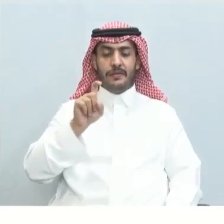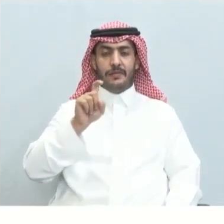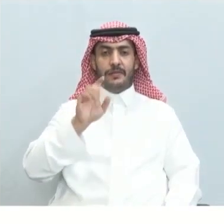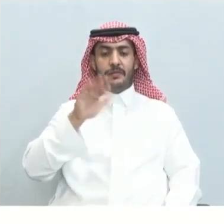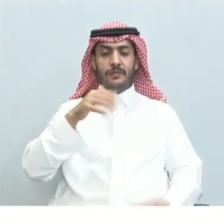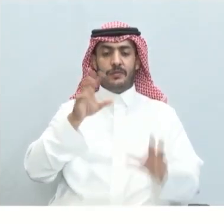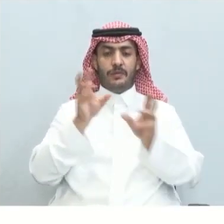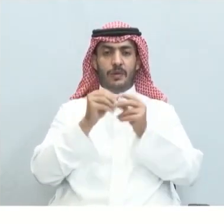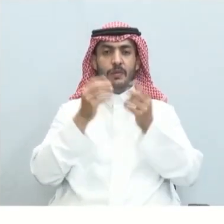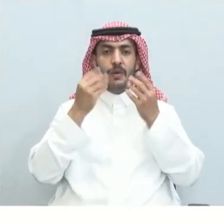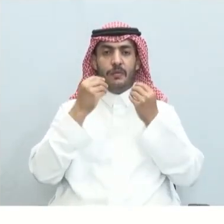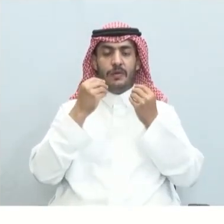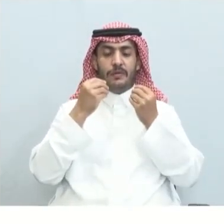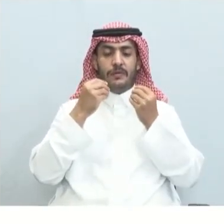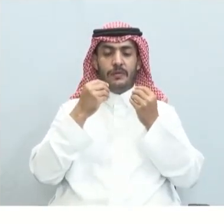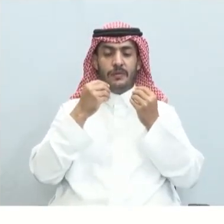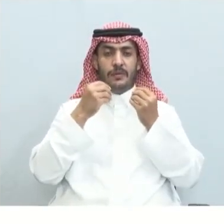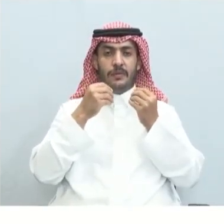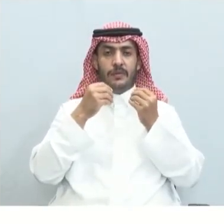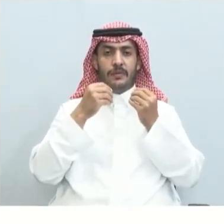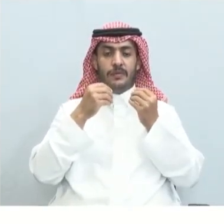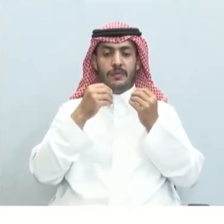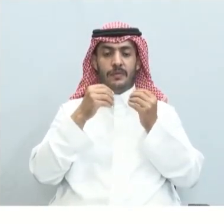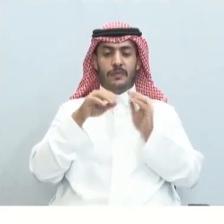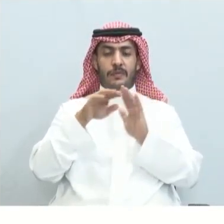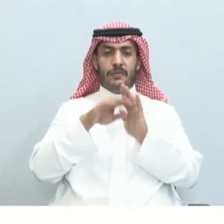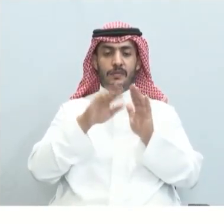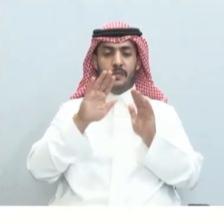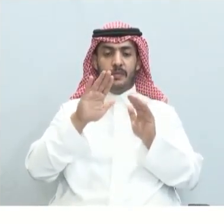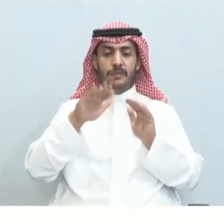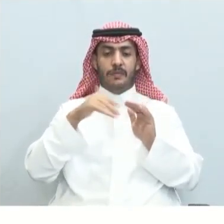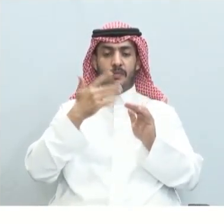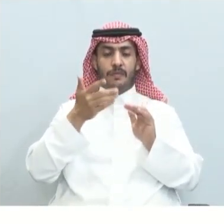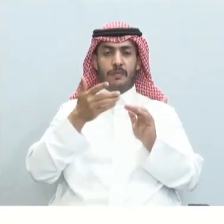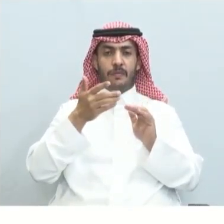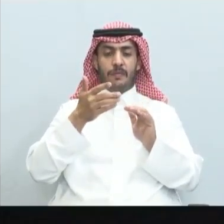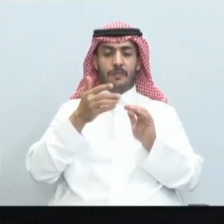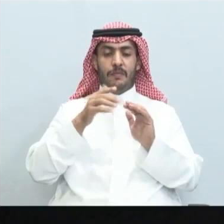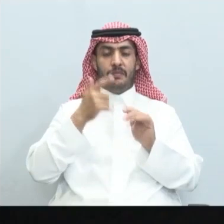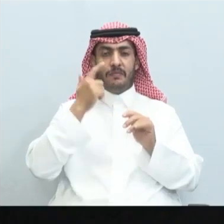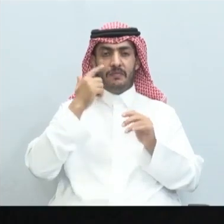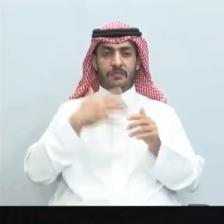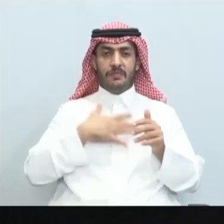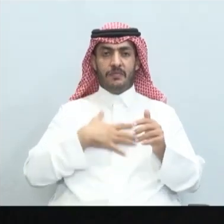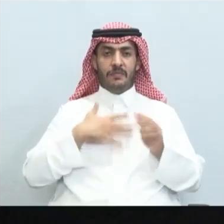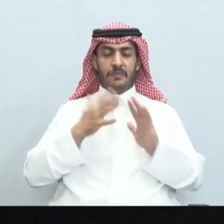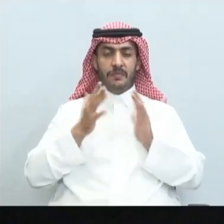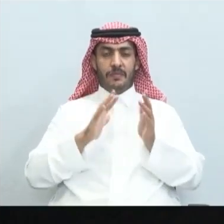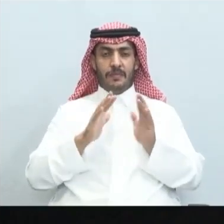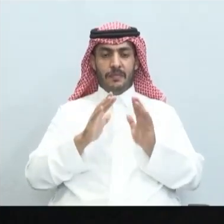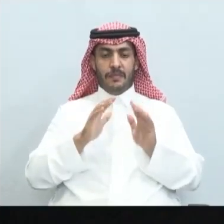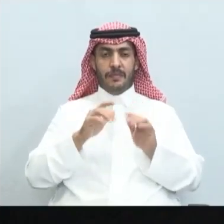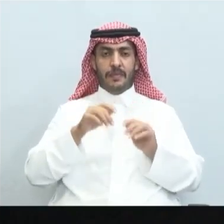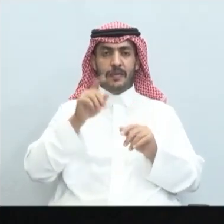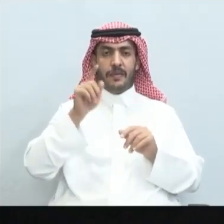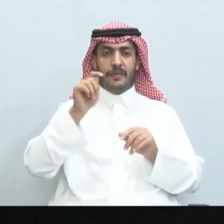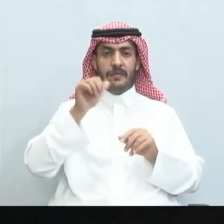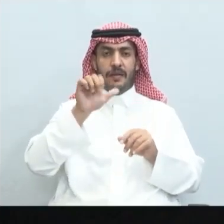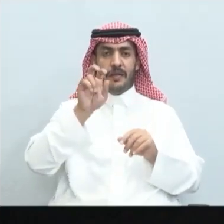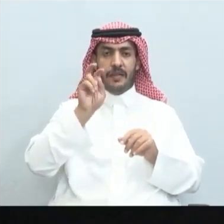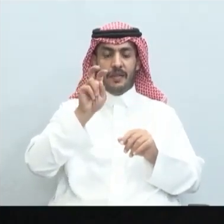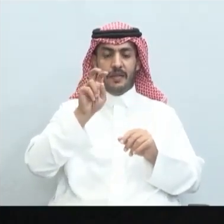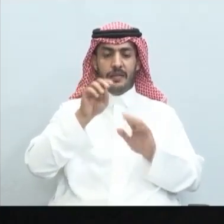واجمع المعلومات بعد ذلك اضع توقع هو فرضيه